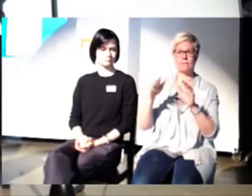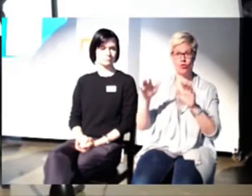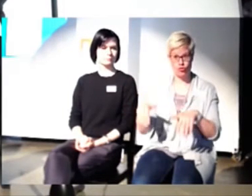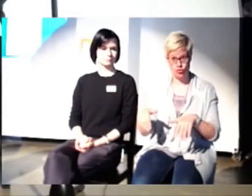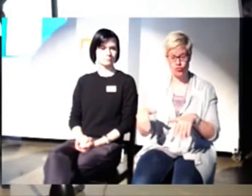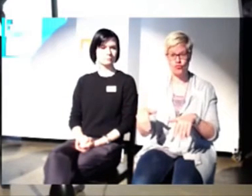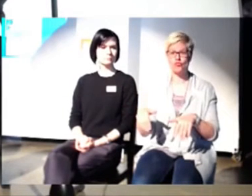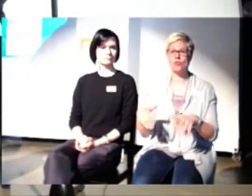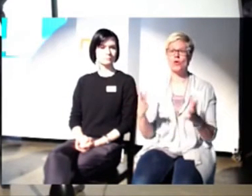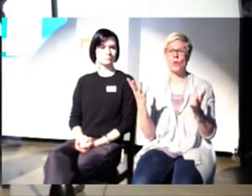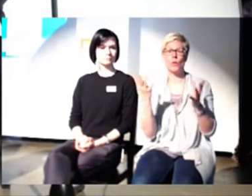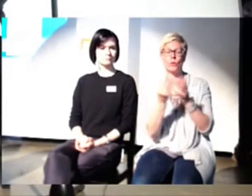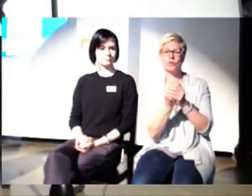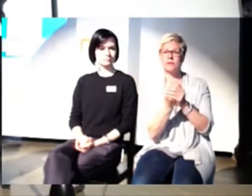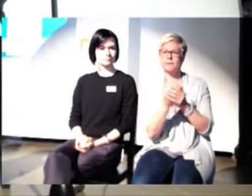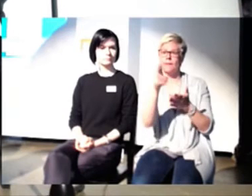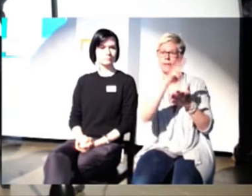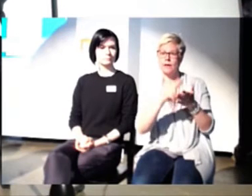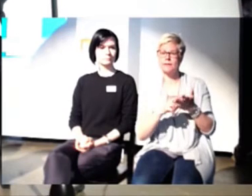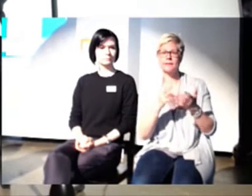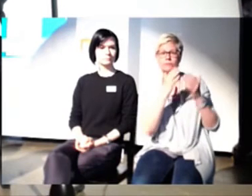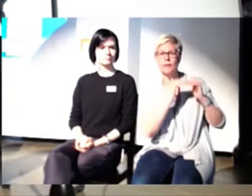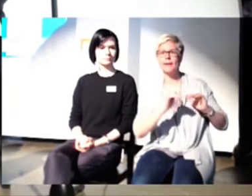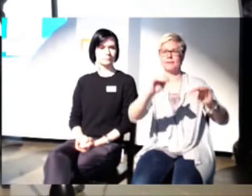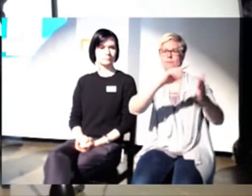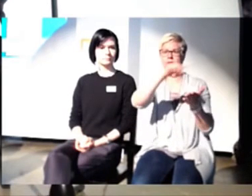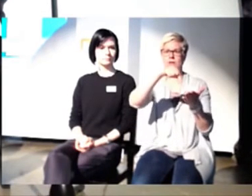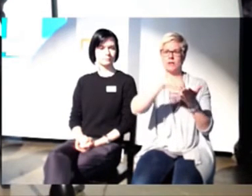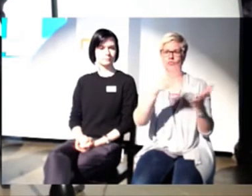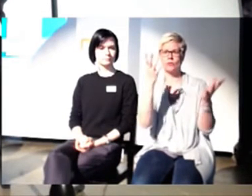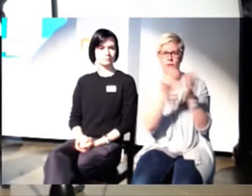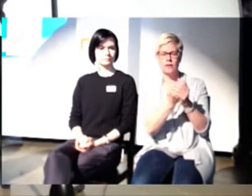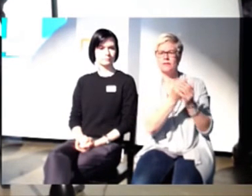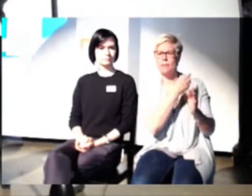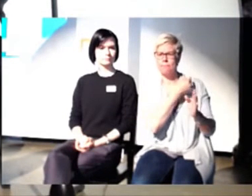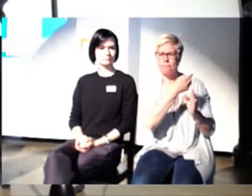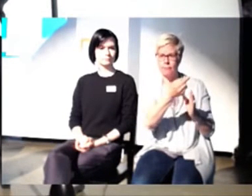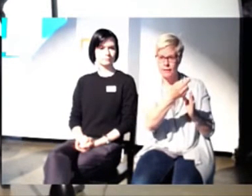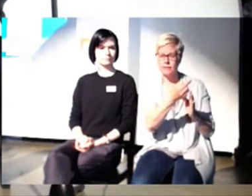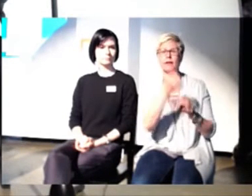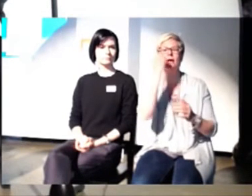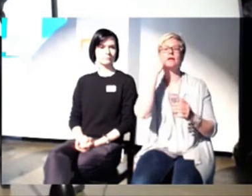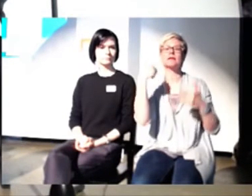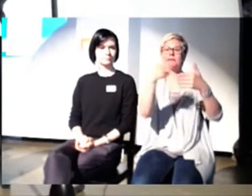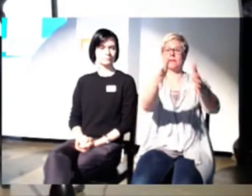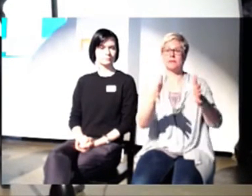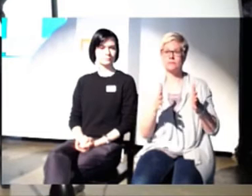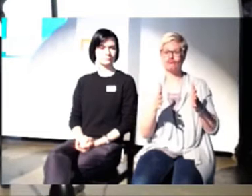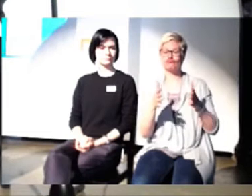Me ollaan yhdessä taiteen edistämiskeskuksen kanssa jo pitempään tehty erilaisia residenssitoimintaa koskevia